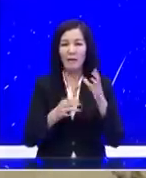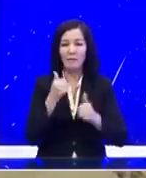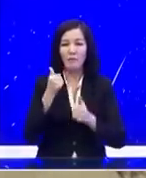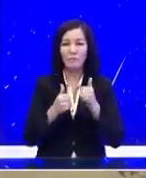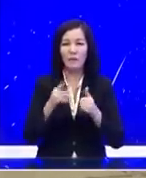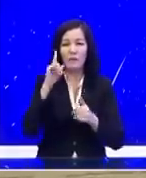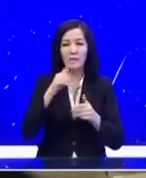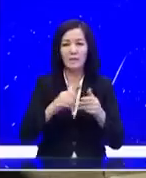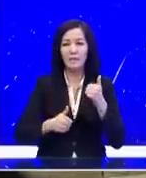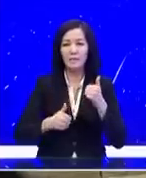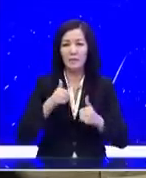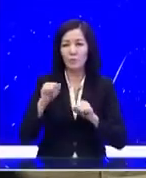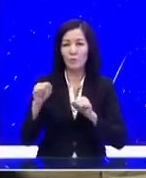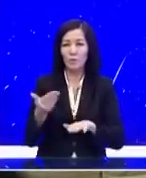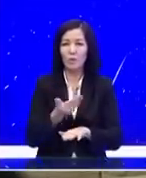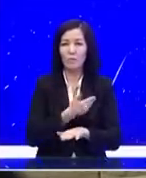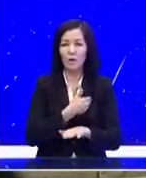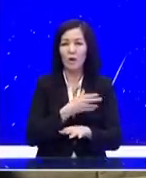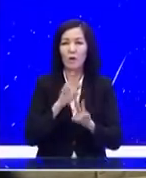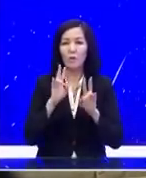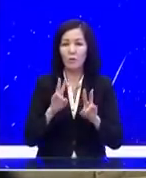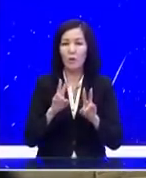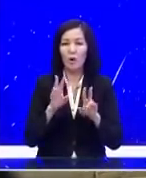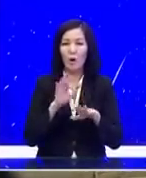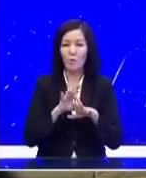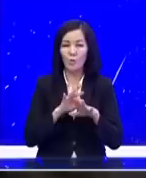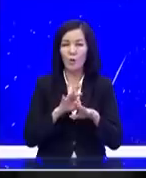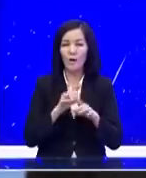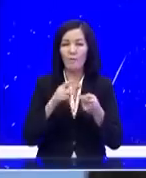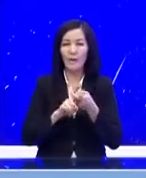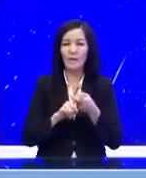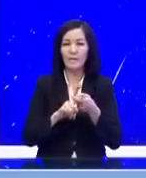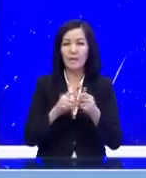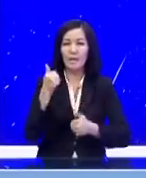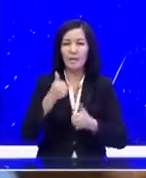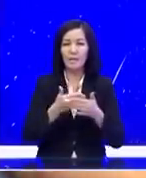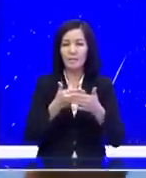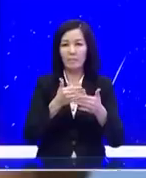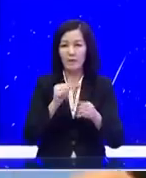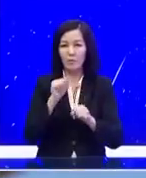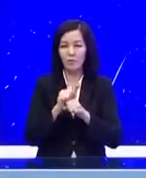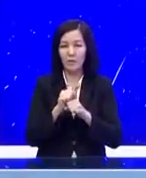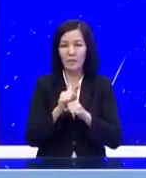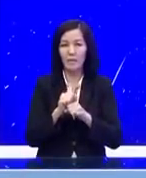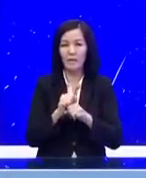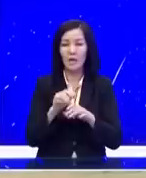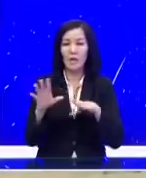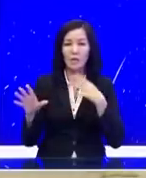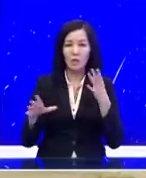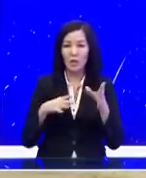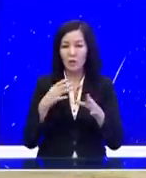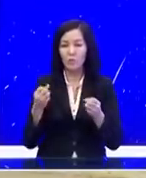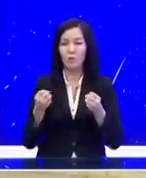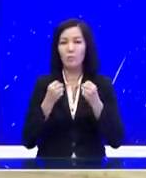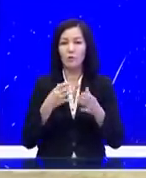ел намысын қорғамақ болған. Алайда қауіпті індетке байланысты бұл жарыстар кейінге қалды. Дегенмен де жаттығу жасау спортшы